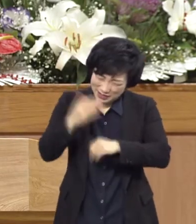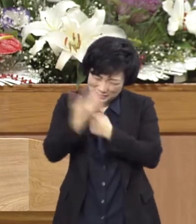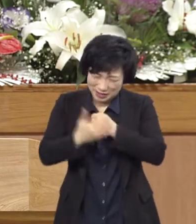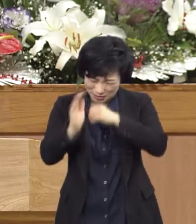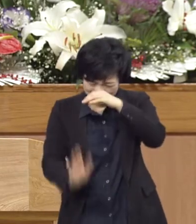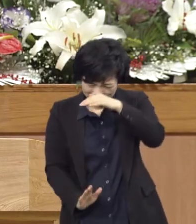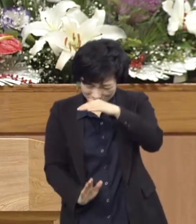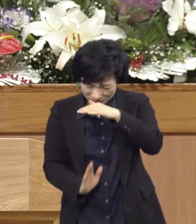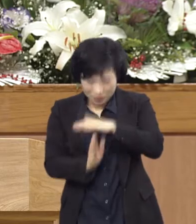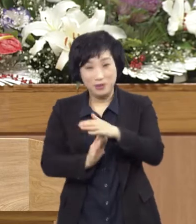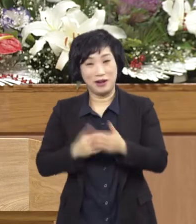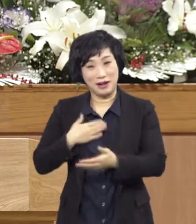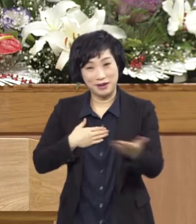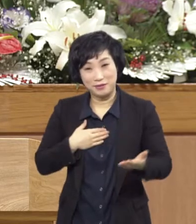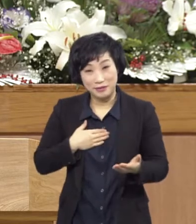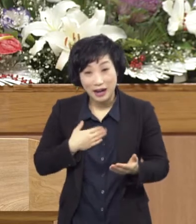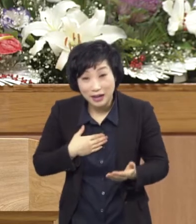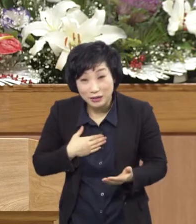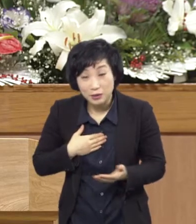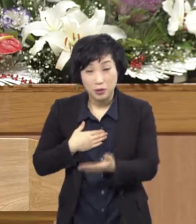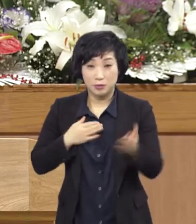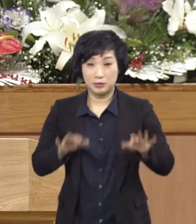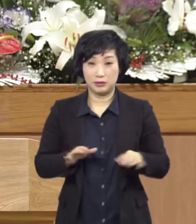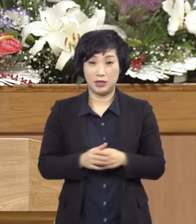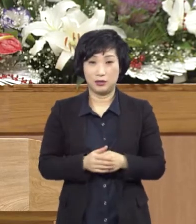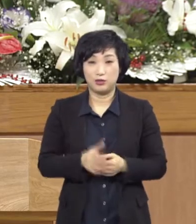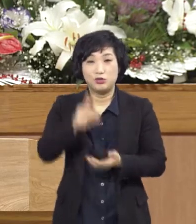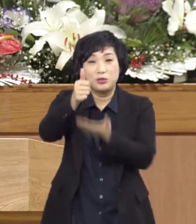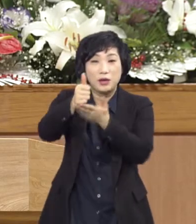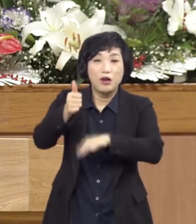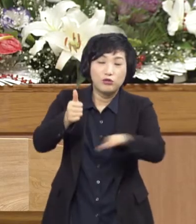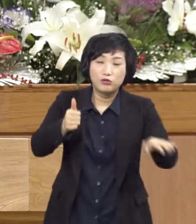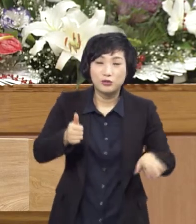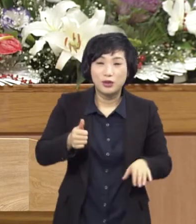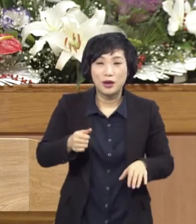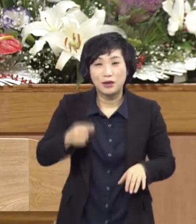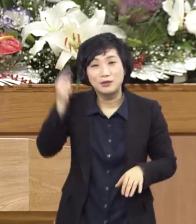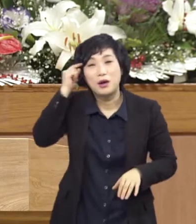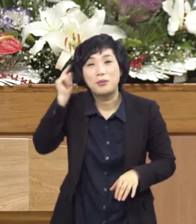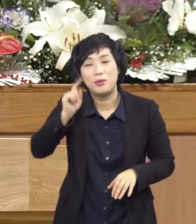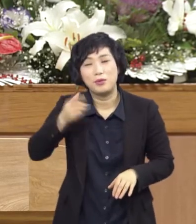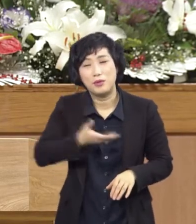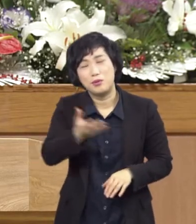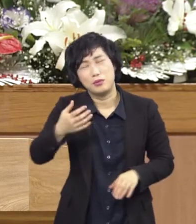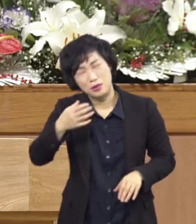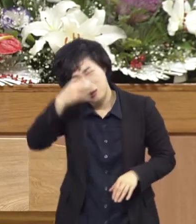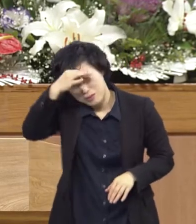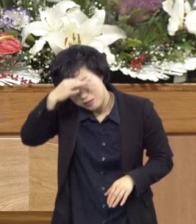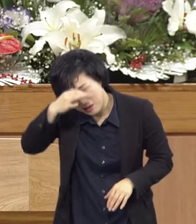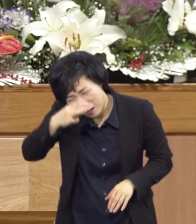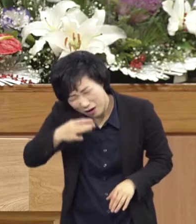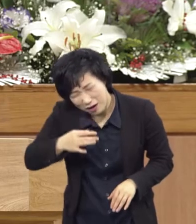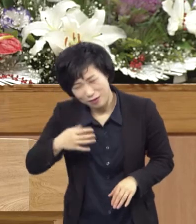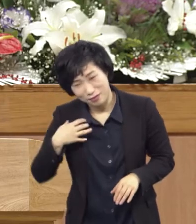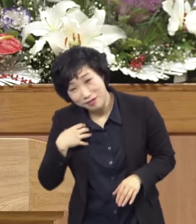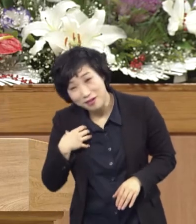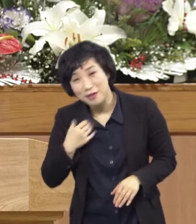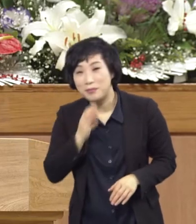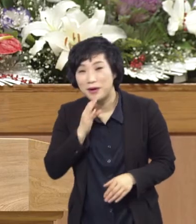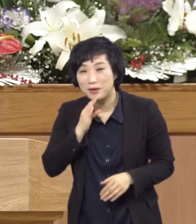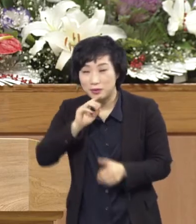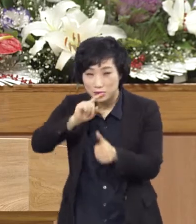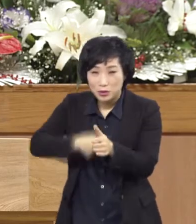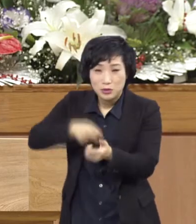시간입니다. 그러나 우리 주님 앞에는 죄송하고 미안하고 무릎을 꿇을 수밖에 없는